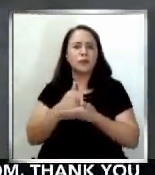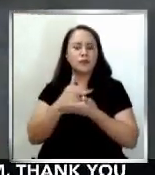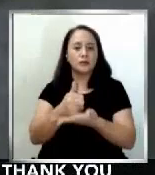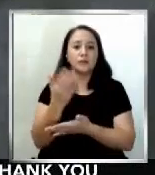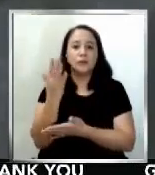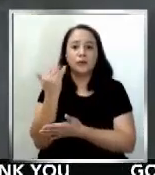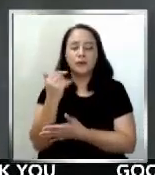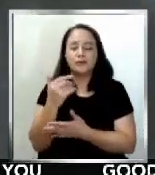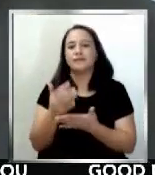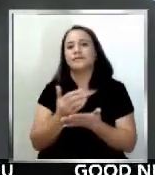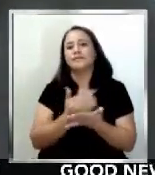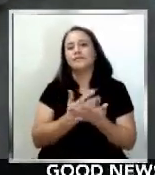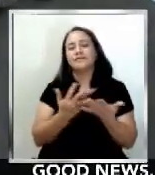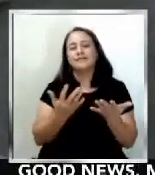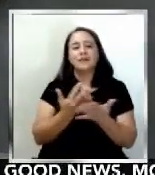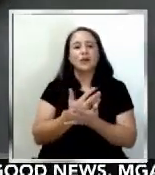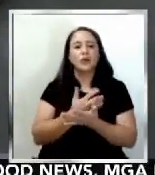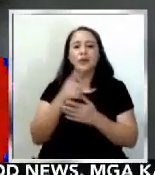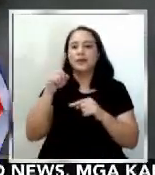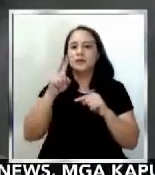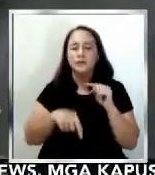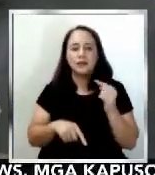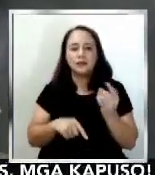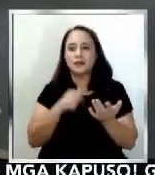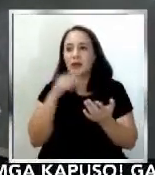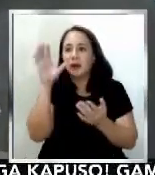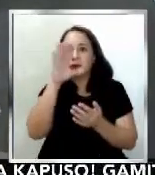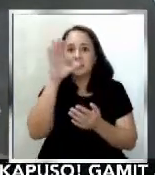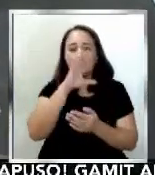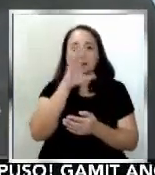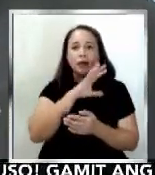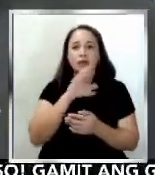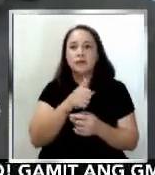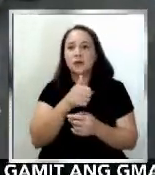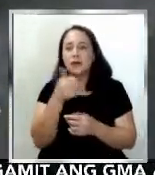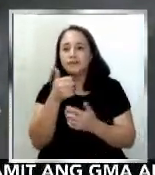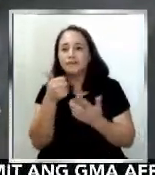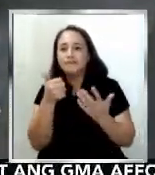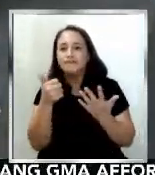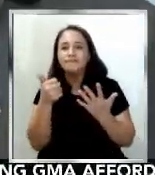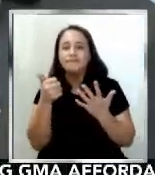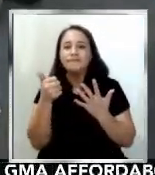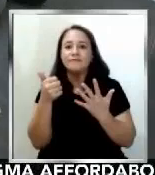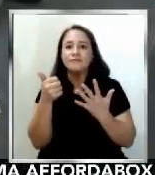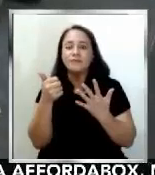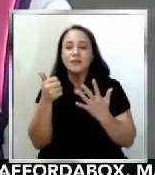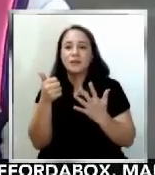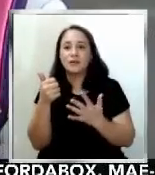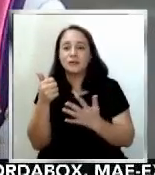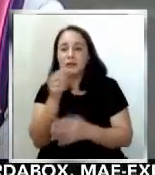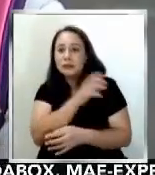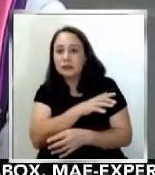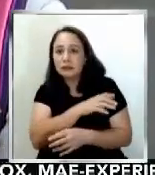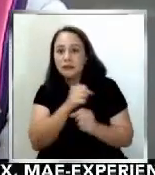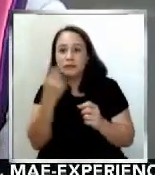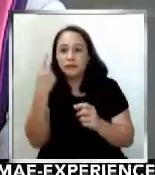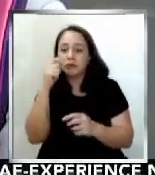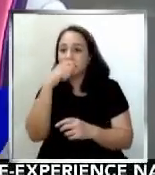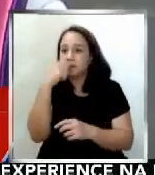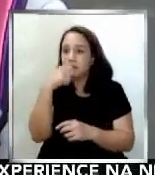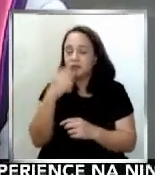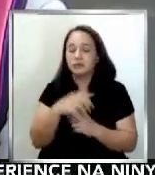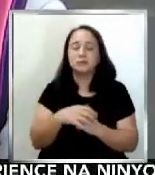ay hindi na kami maghahanap pa ng ibang pwede naming lapitang subtest. Safe ka